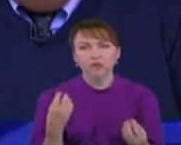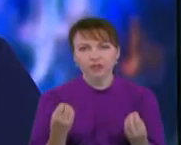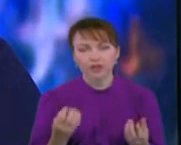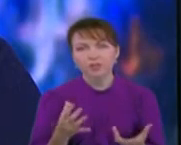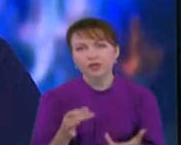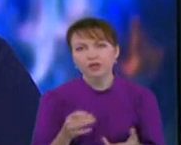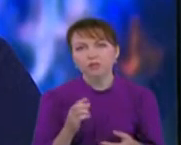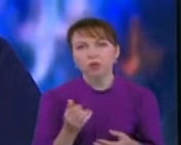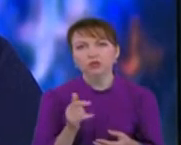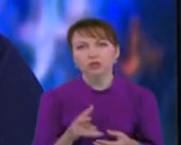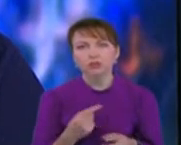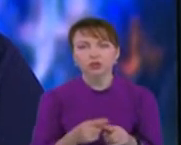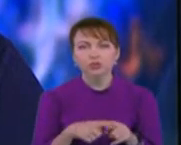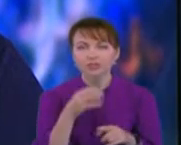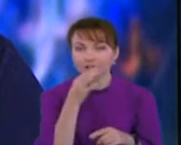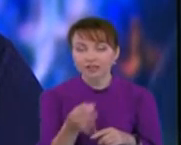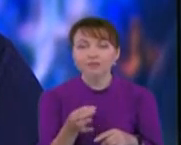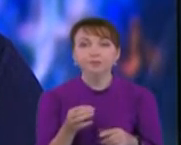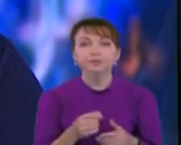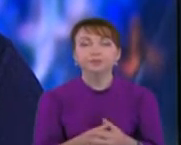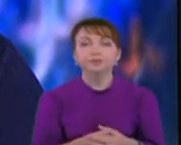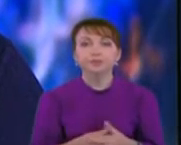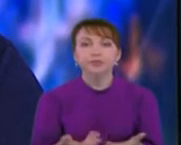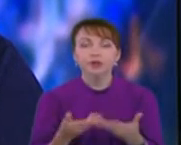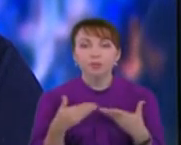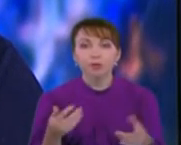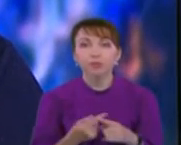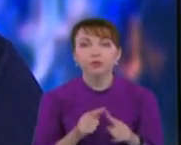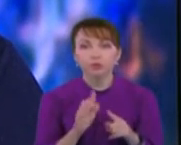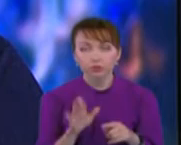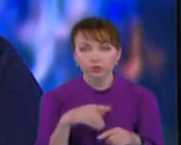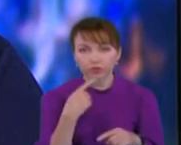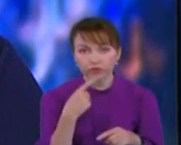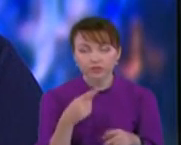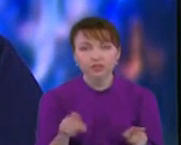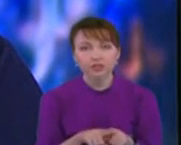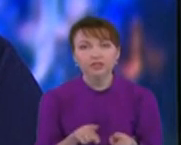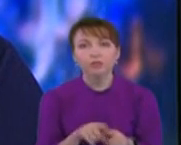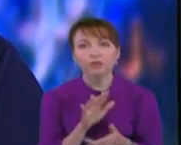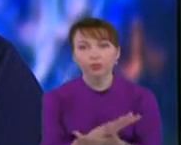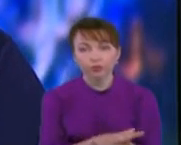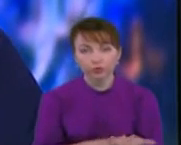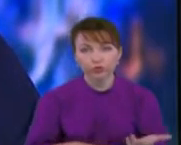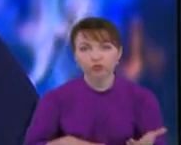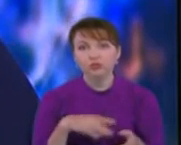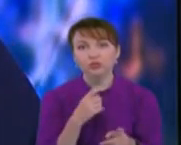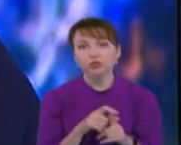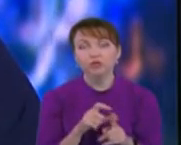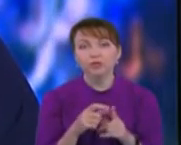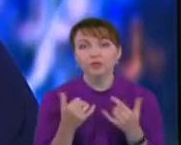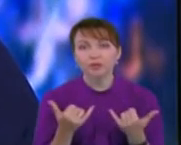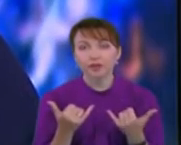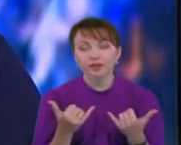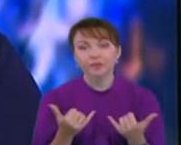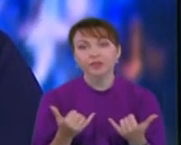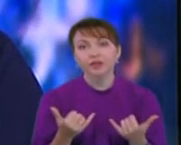Андрій Богдан про це сказав. Власне, ми про це будемо говорити, так само, як і продовжуючи, за словами вже тепер логічно,